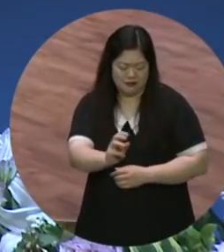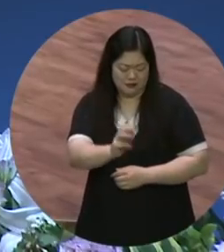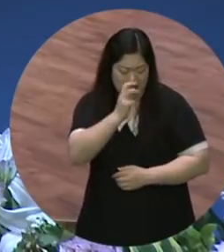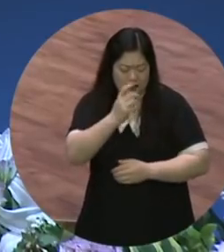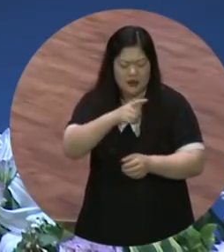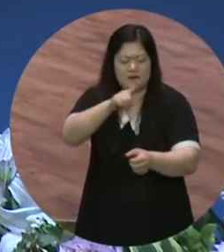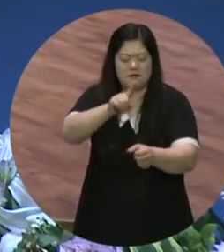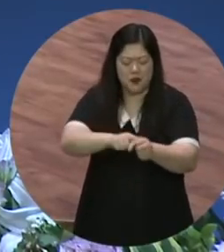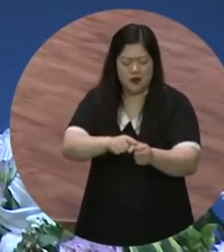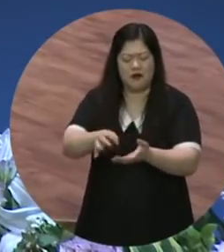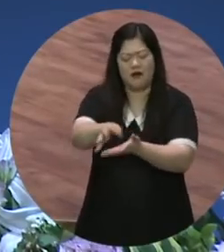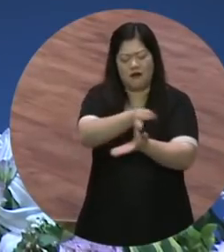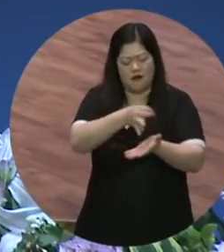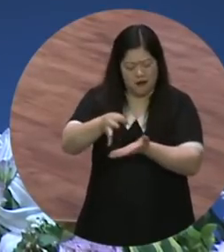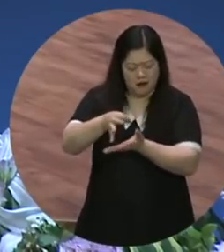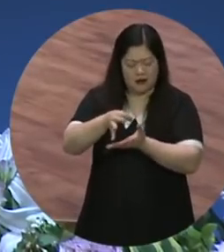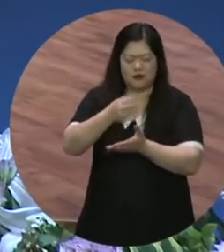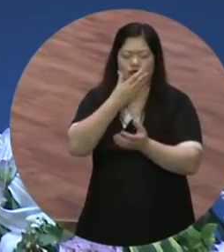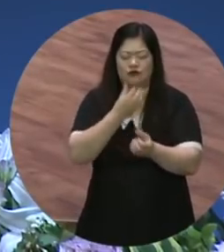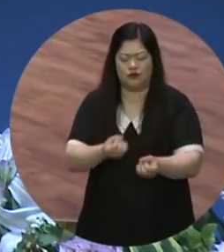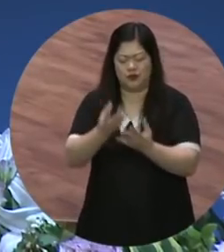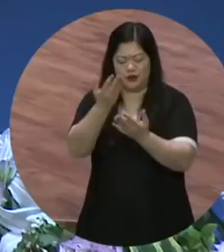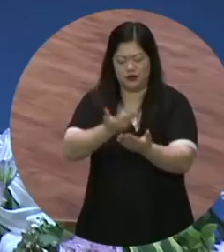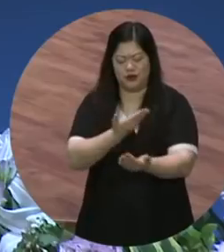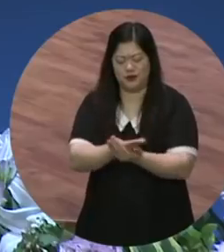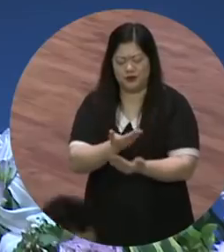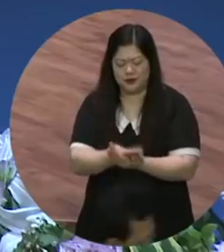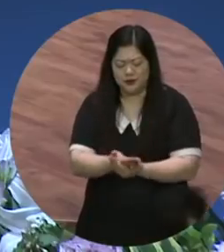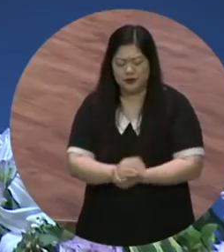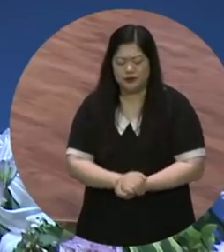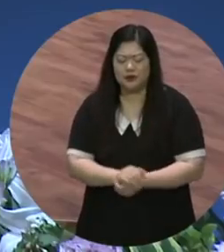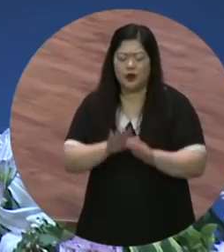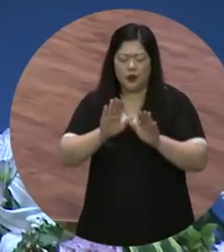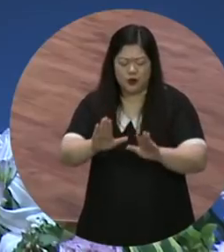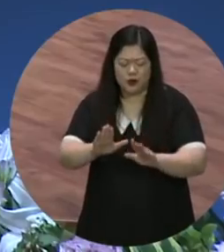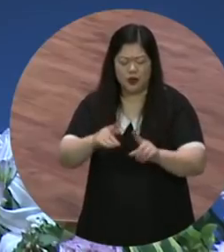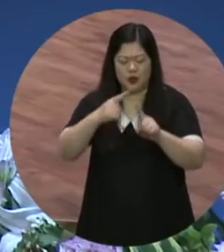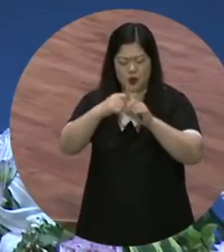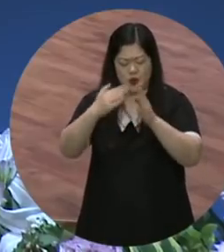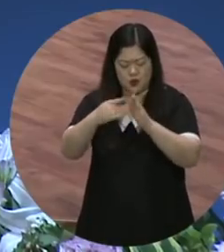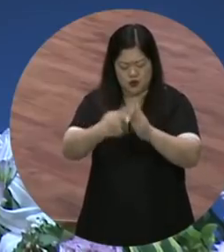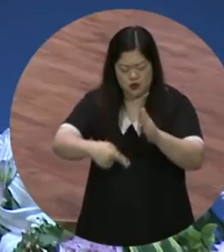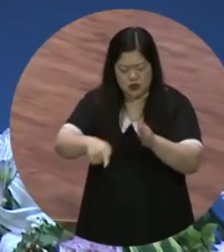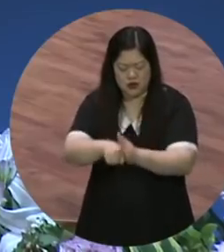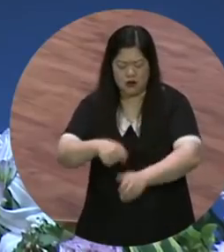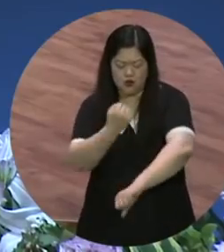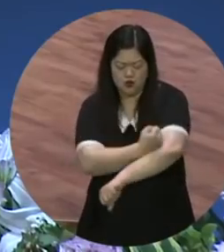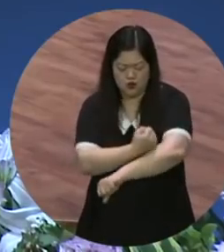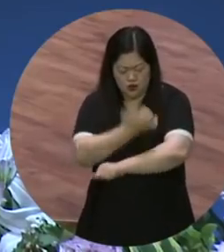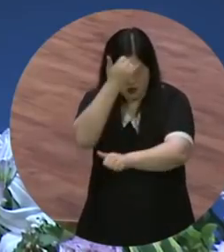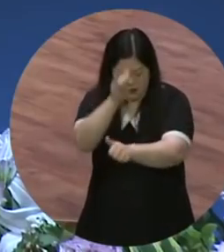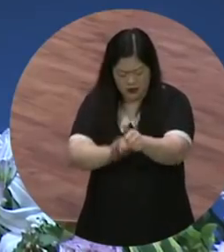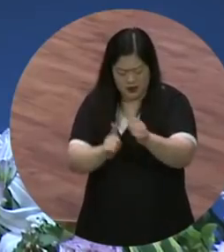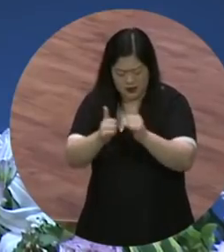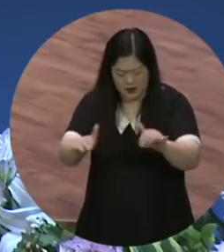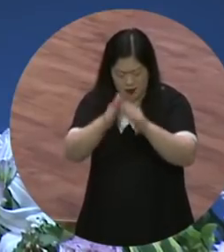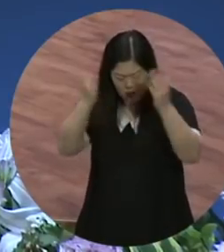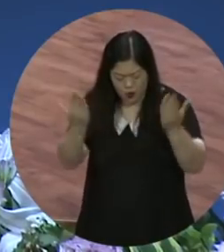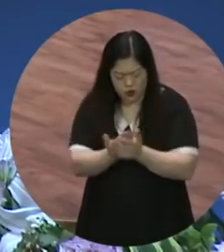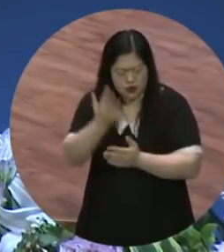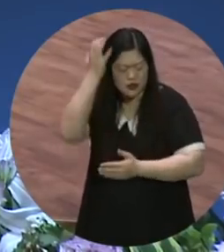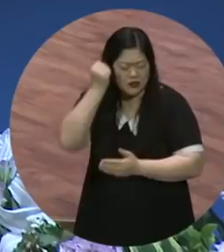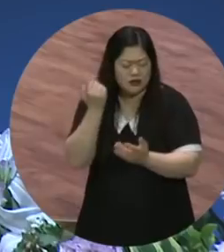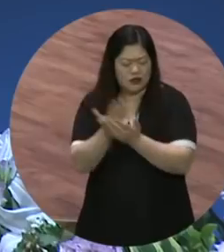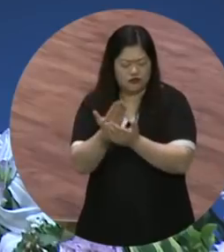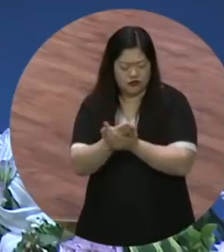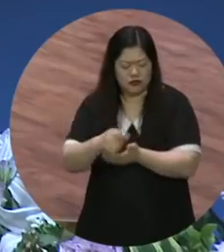될 수 있도록 우리 하나님이 축복해 주옵소서. 오늘도 이름도 없이 빚도 없이 헌신 충성 봉사하는 모든 사역자들을 우리 하나님이